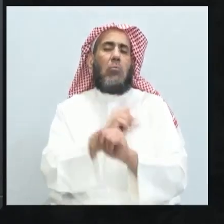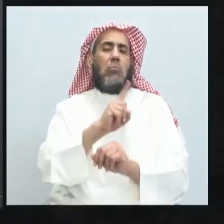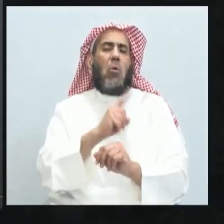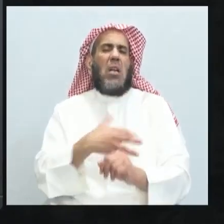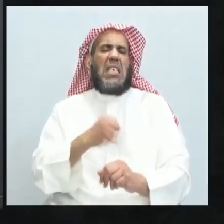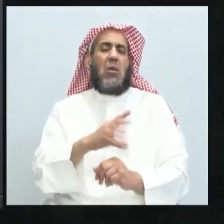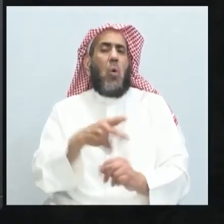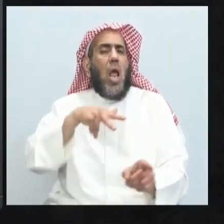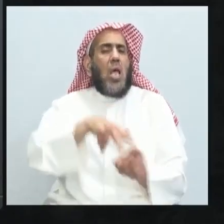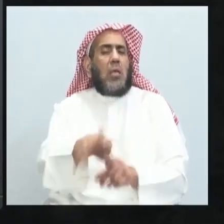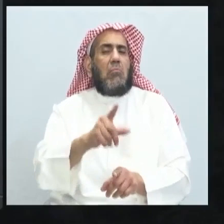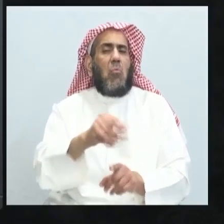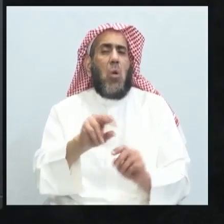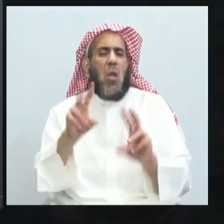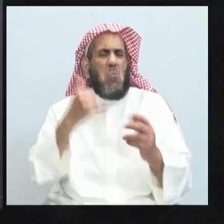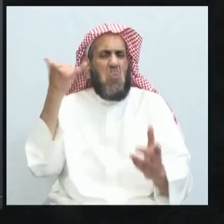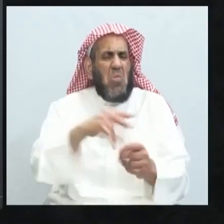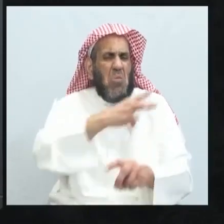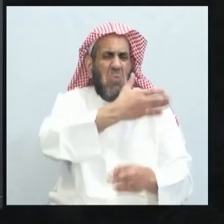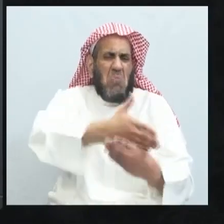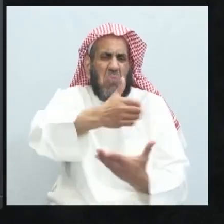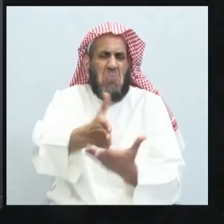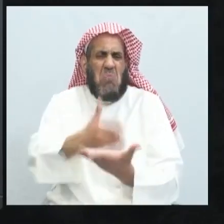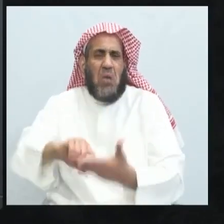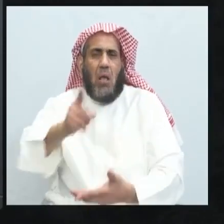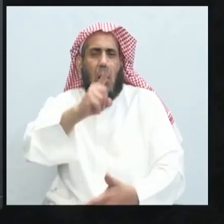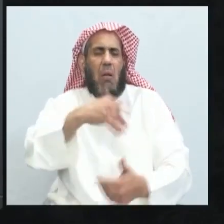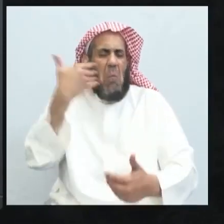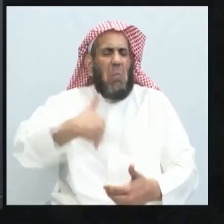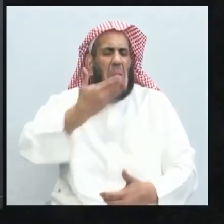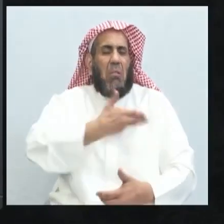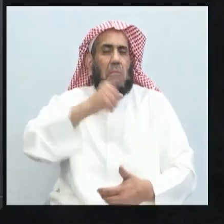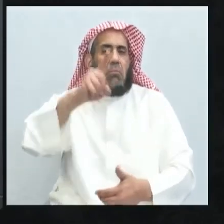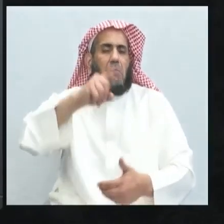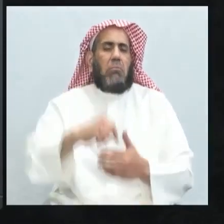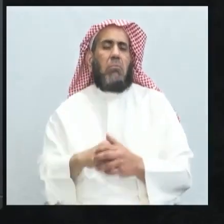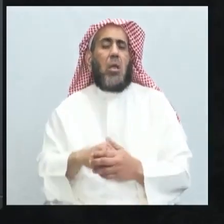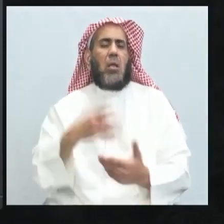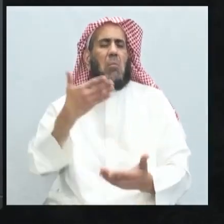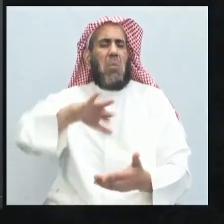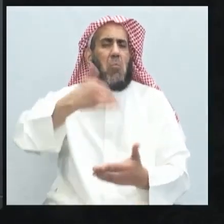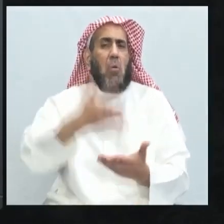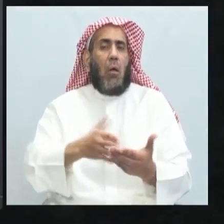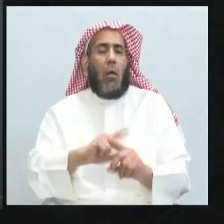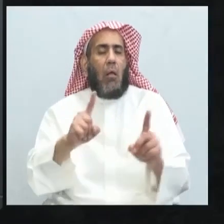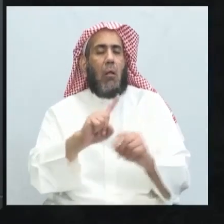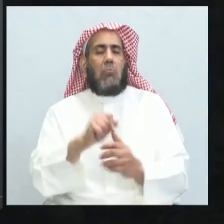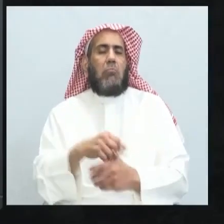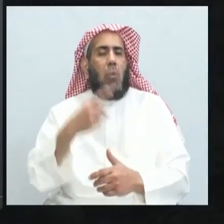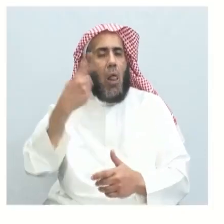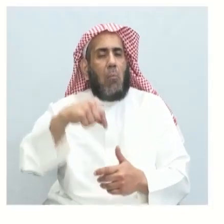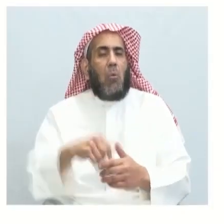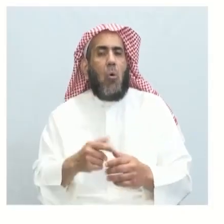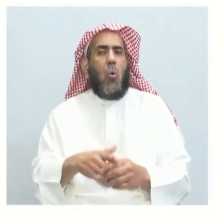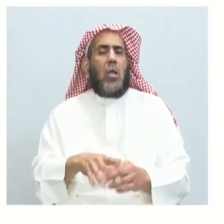يغل ولا يظلم ولا يمثل ايضا بال الجثه او بالميت بعد بعد موته وكذلك